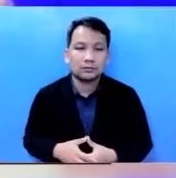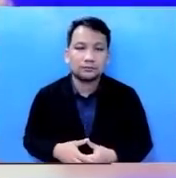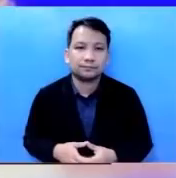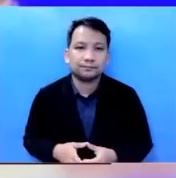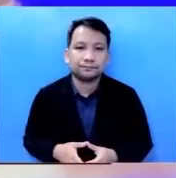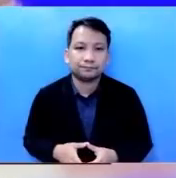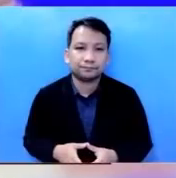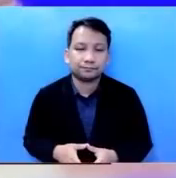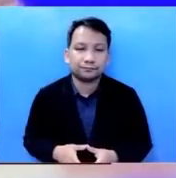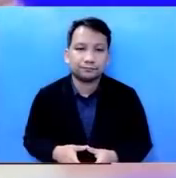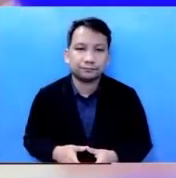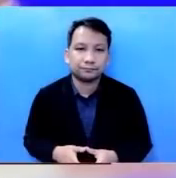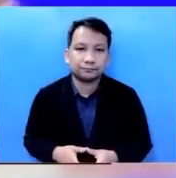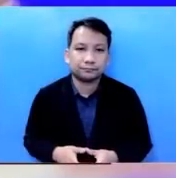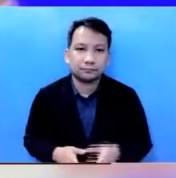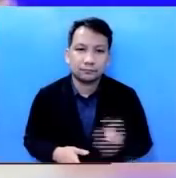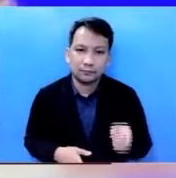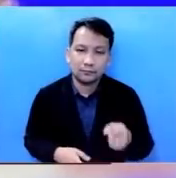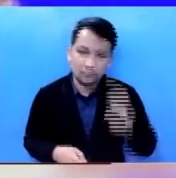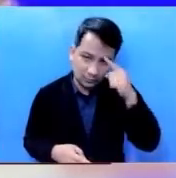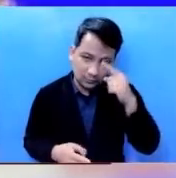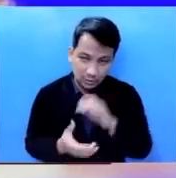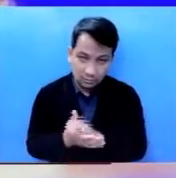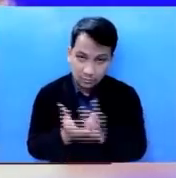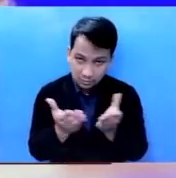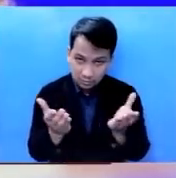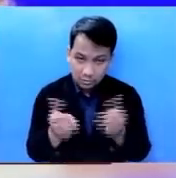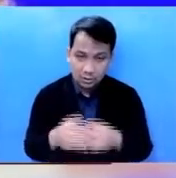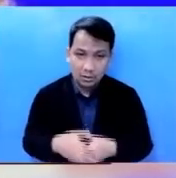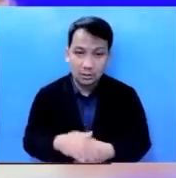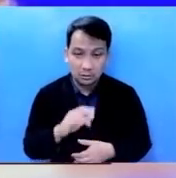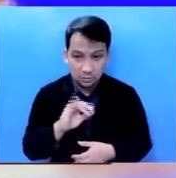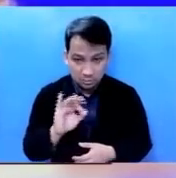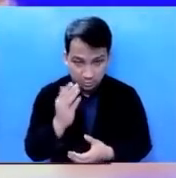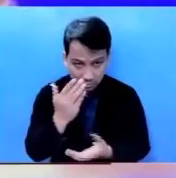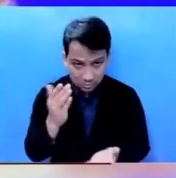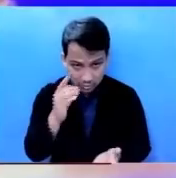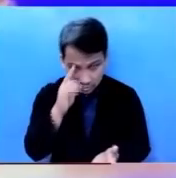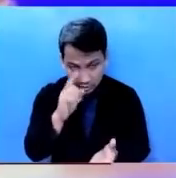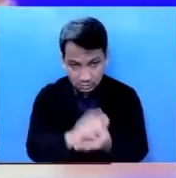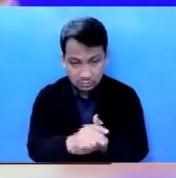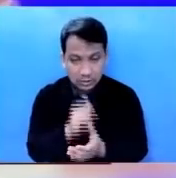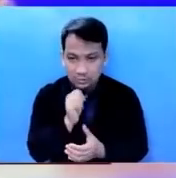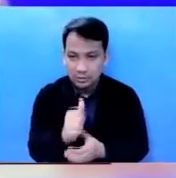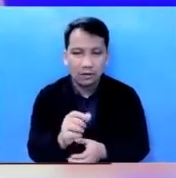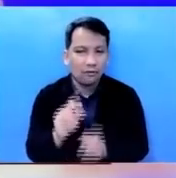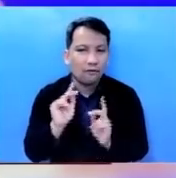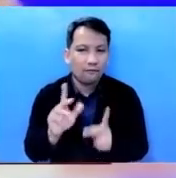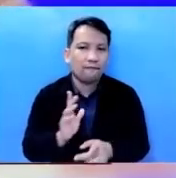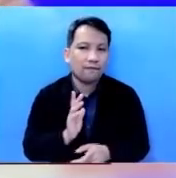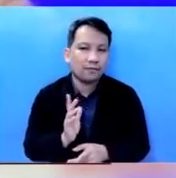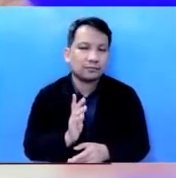Ito, kung maniwala kayo, kung hindi, okay lang.